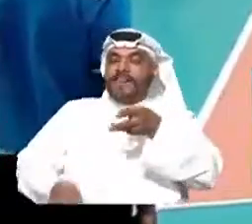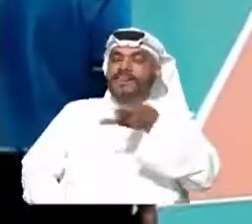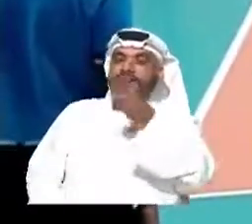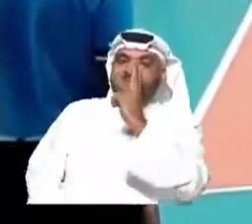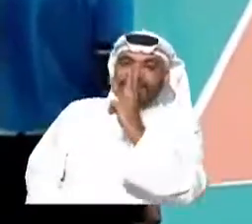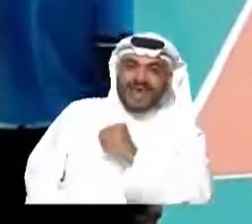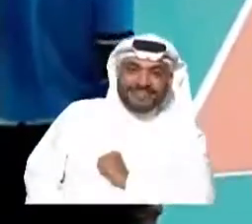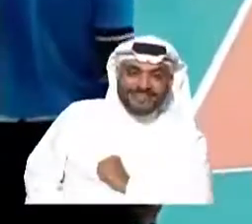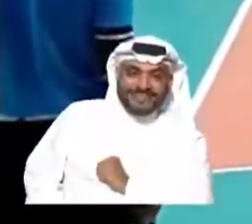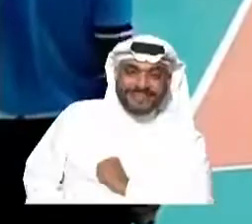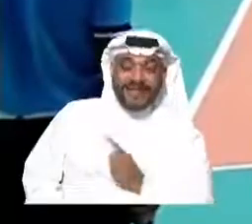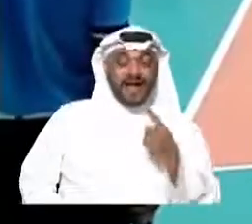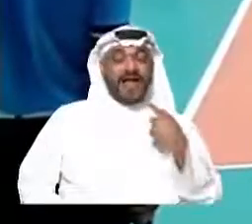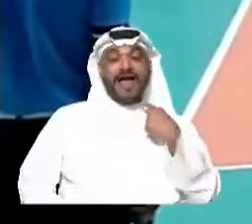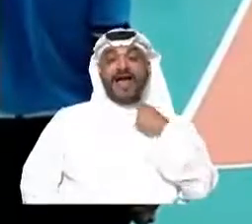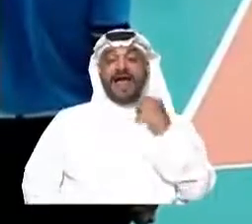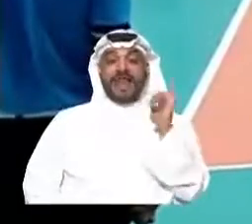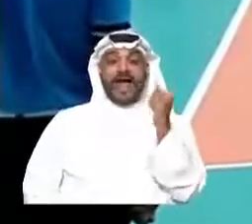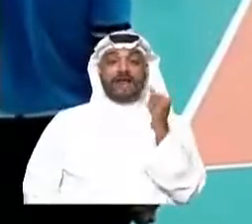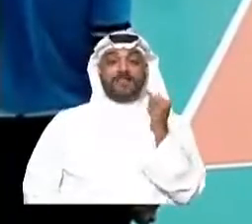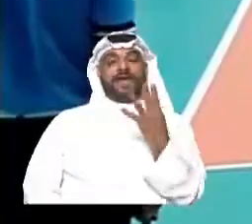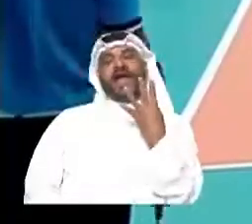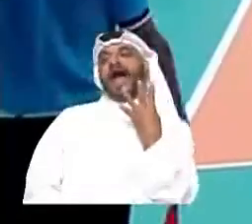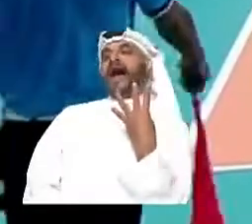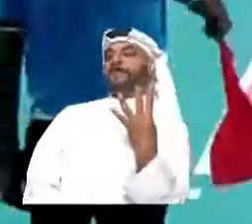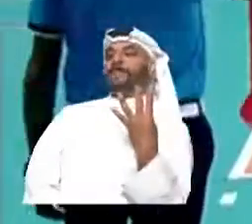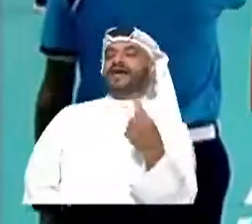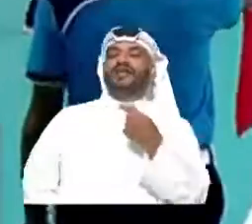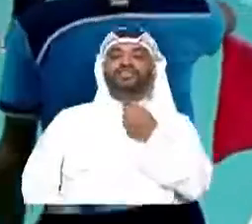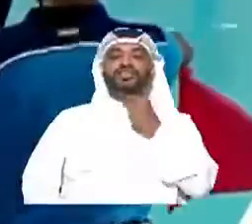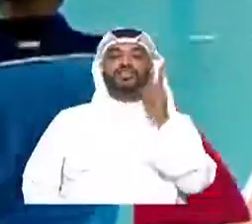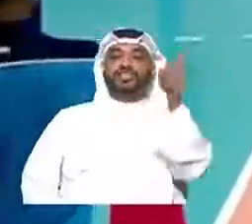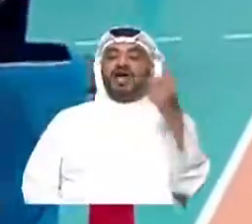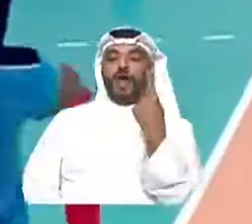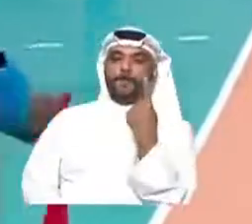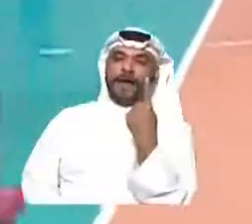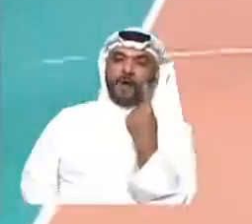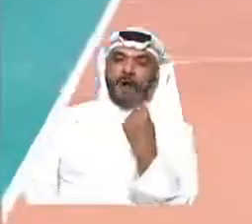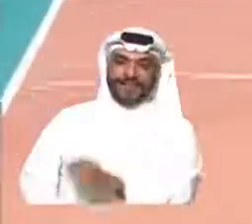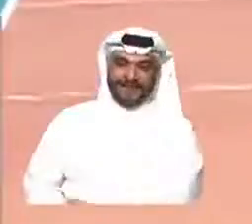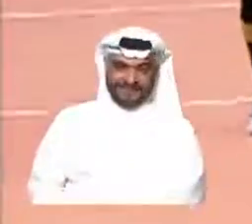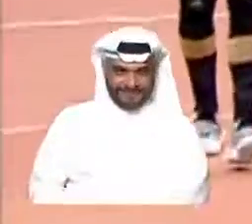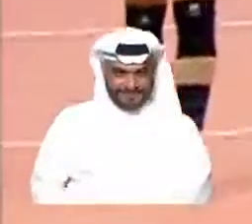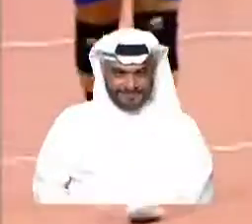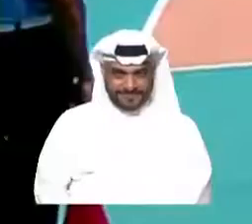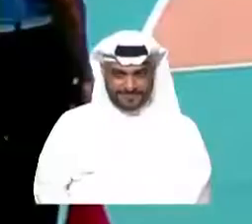في حين فاز العربي باللقب 4 مرات والجهرة مرة واحدة.